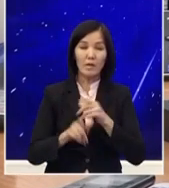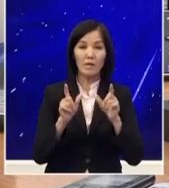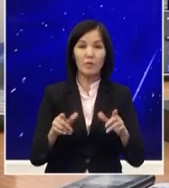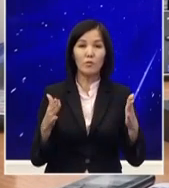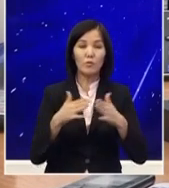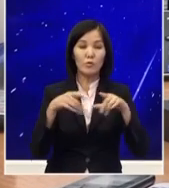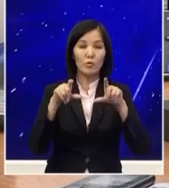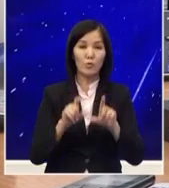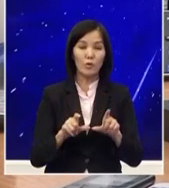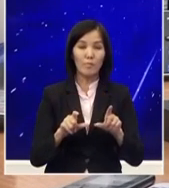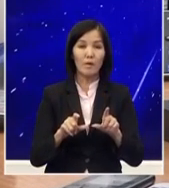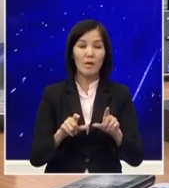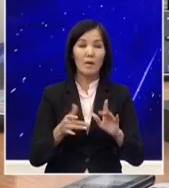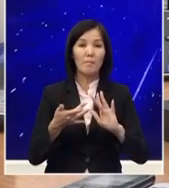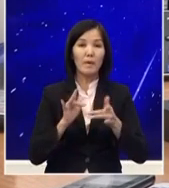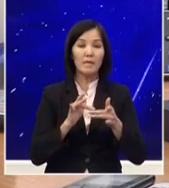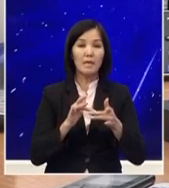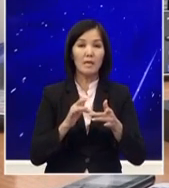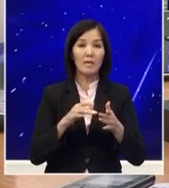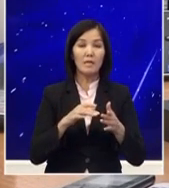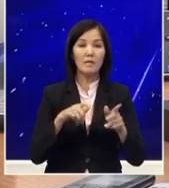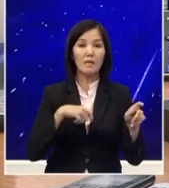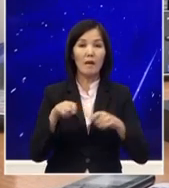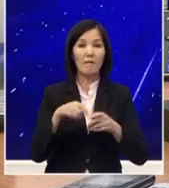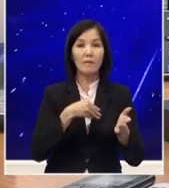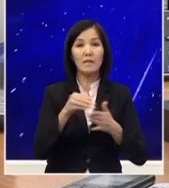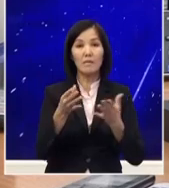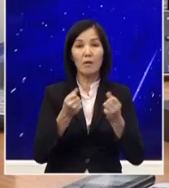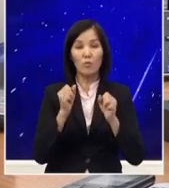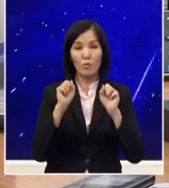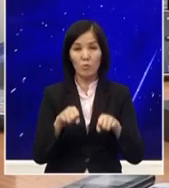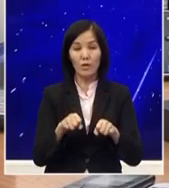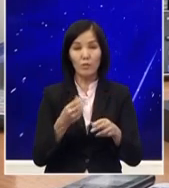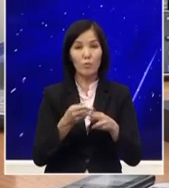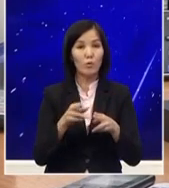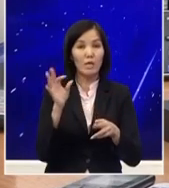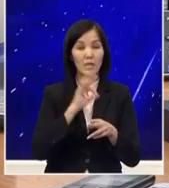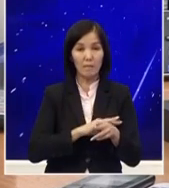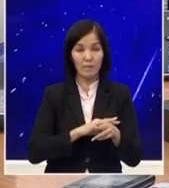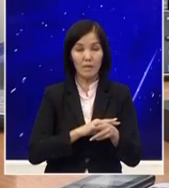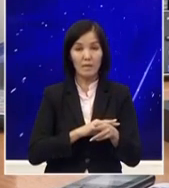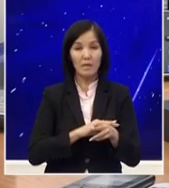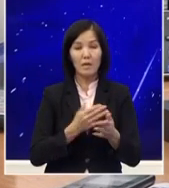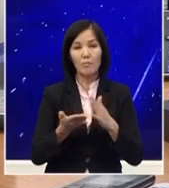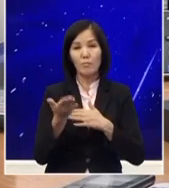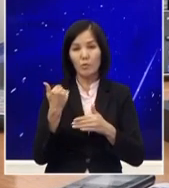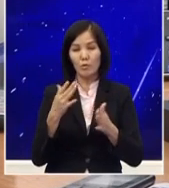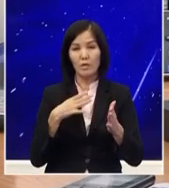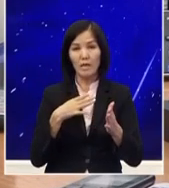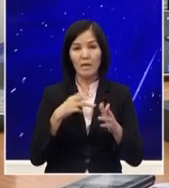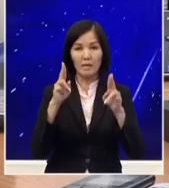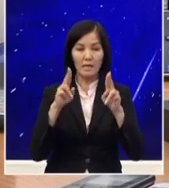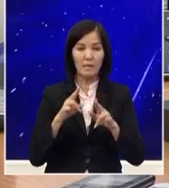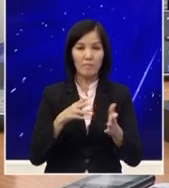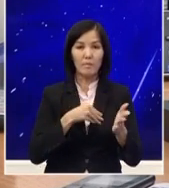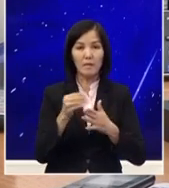қызмет порталы арқылы сол тауарларын сатып алды. Бұл қазіргі кезде өте тиімді, яғни бұрынғы кезде мемлекеттік сатып алу тәртібімен алған